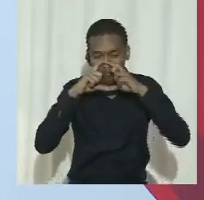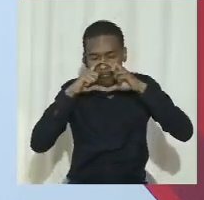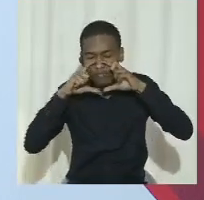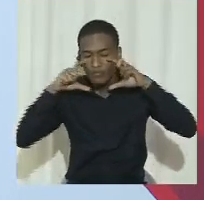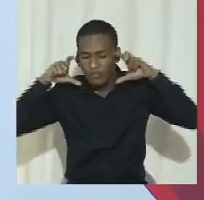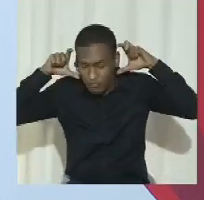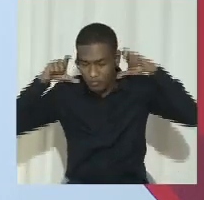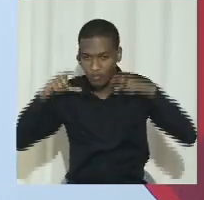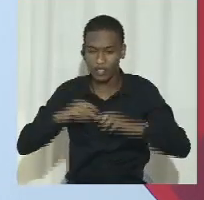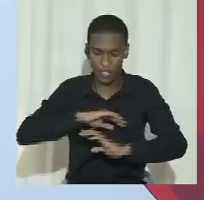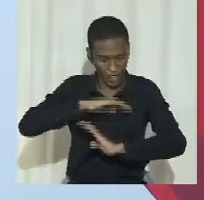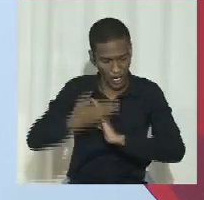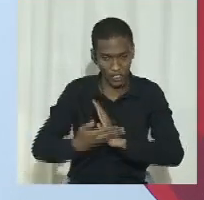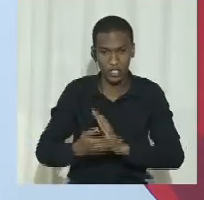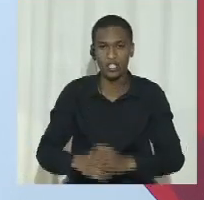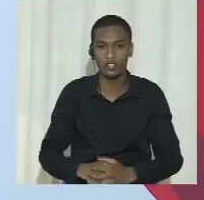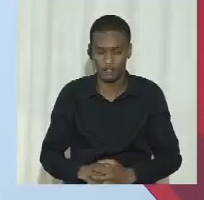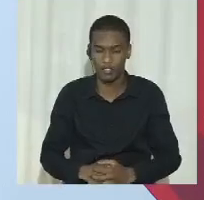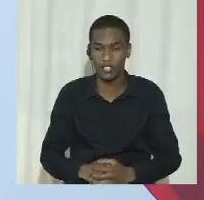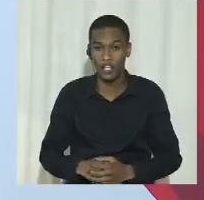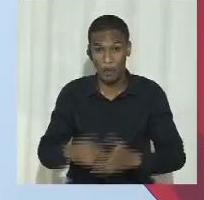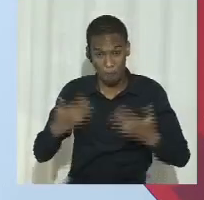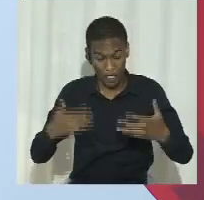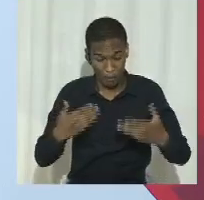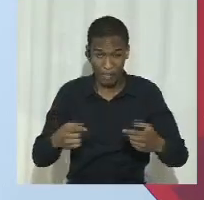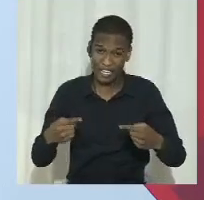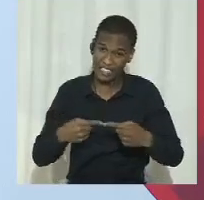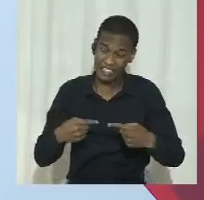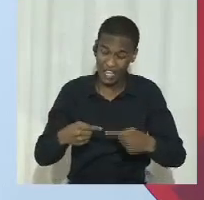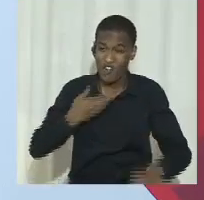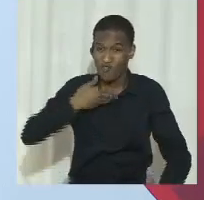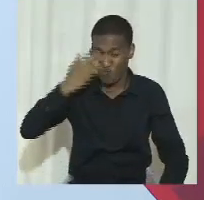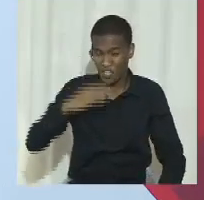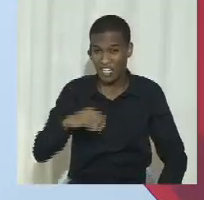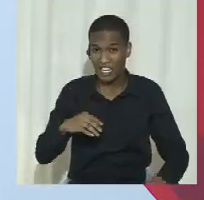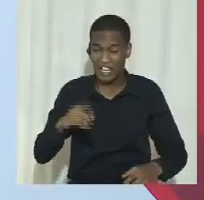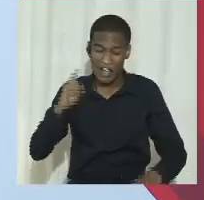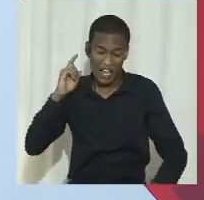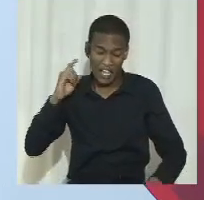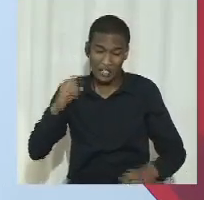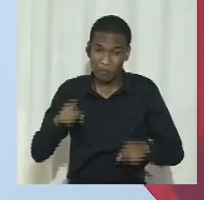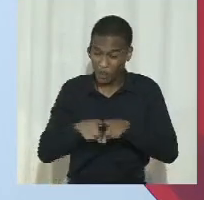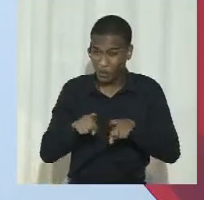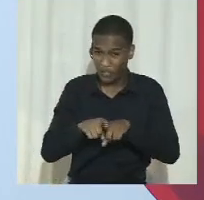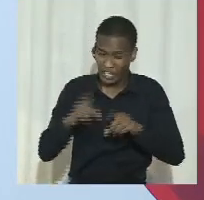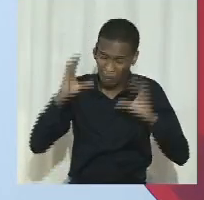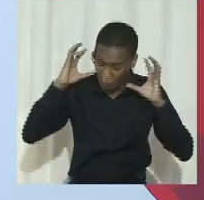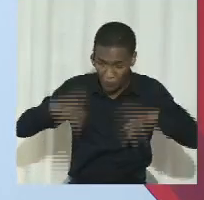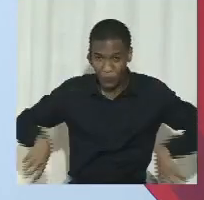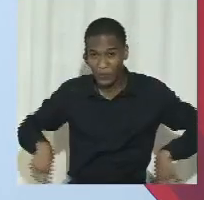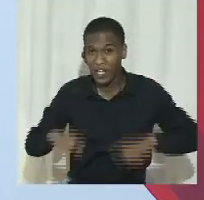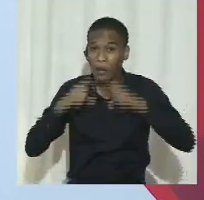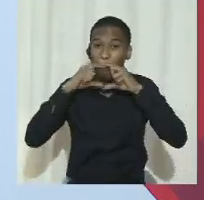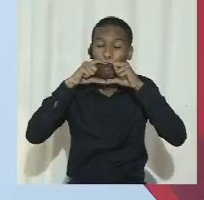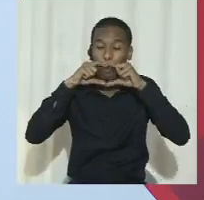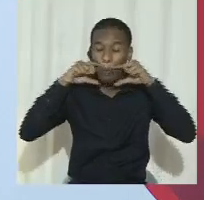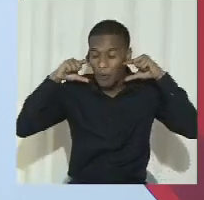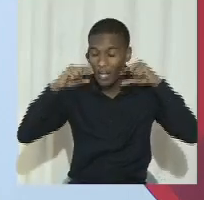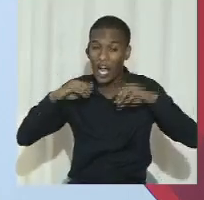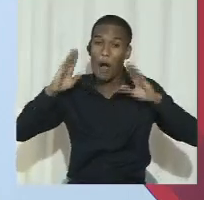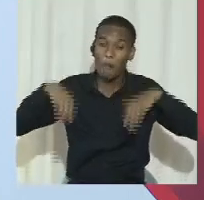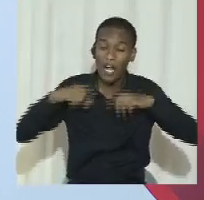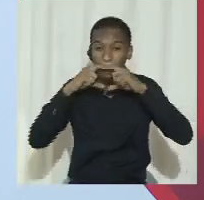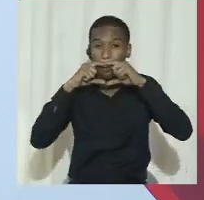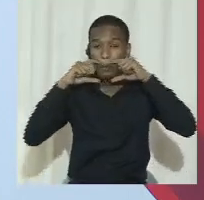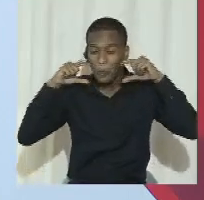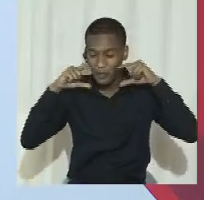ireo olona mametraka izany eo ambanin'ny saoka na eo ambanin'ny orona fotsiny tsy manarona tanteraka ny vava sy